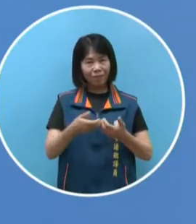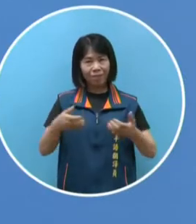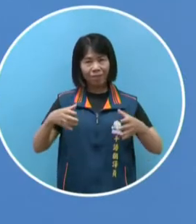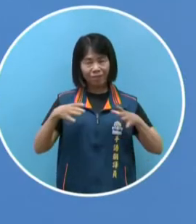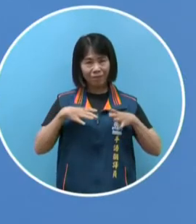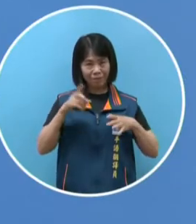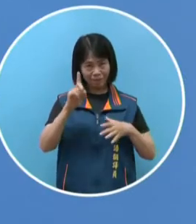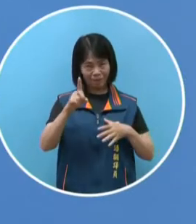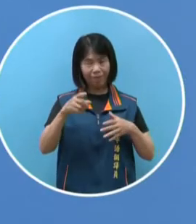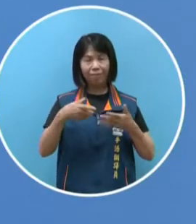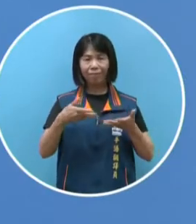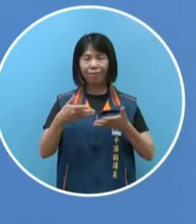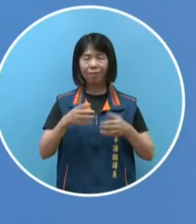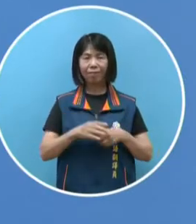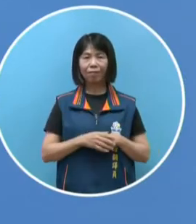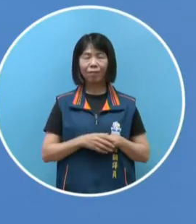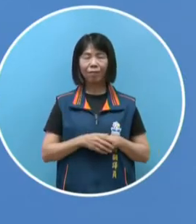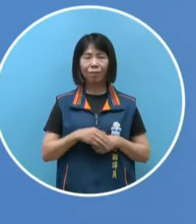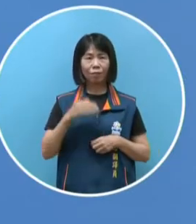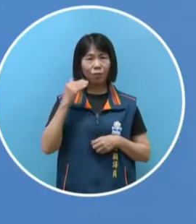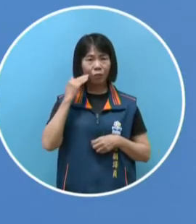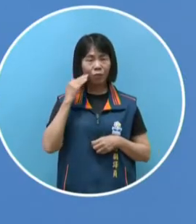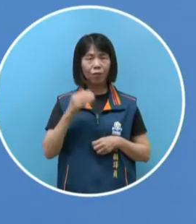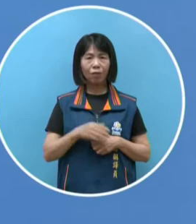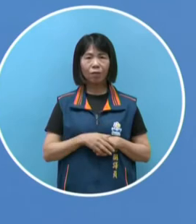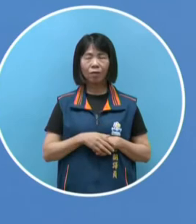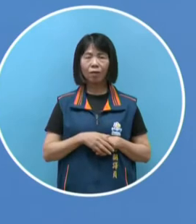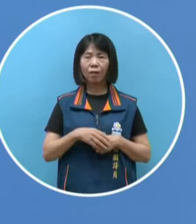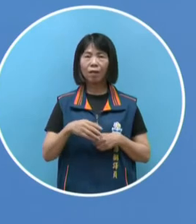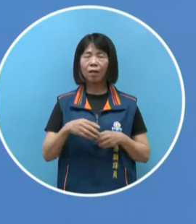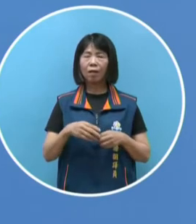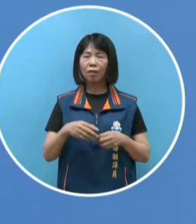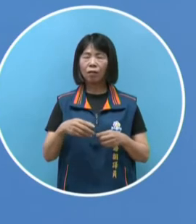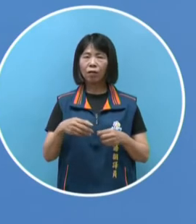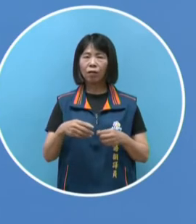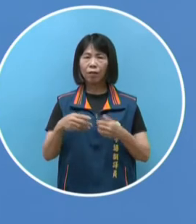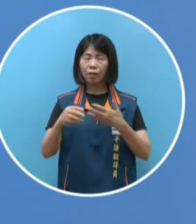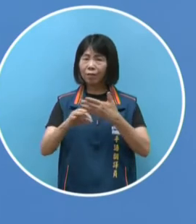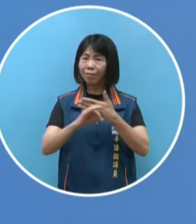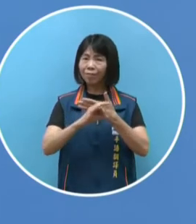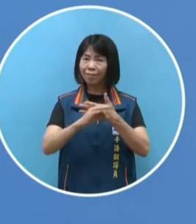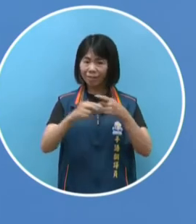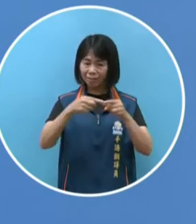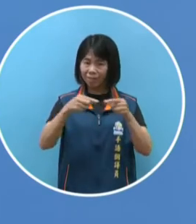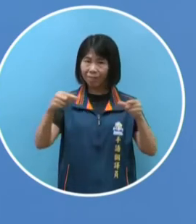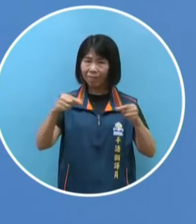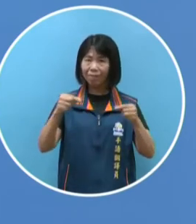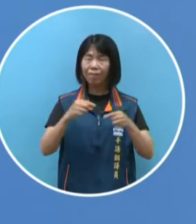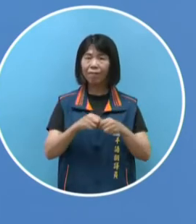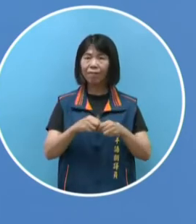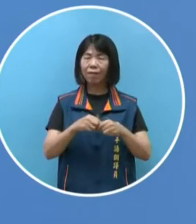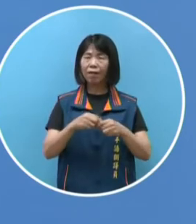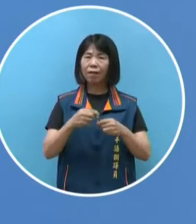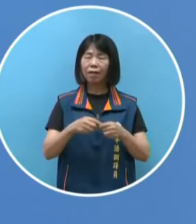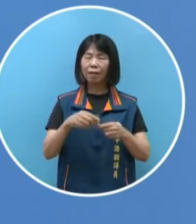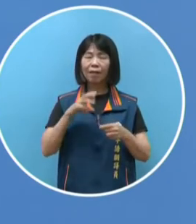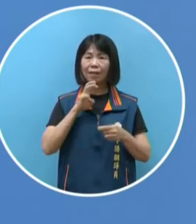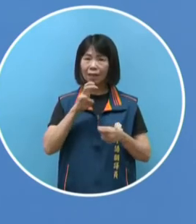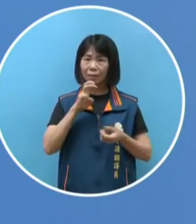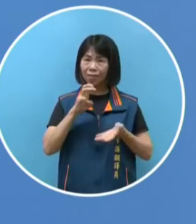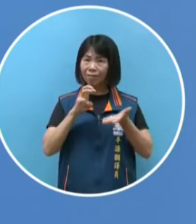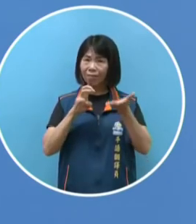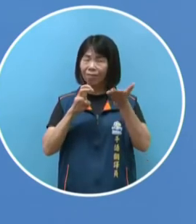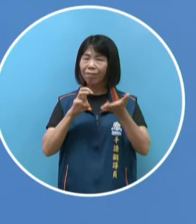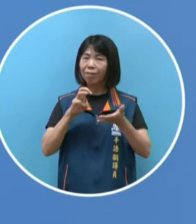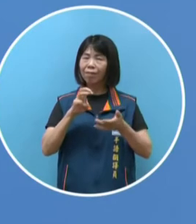个概念，如果我们有4剂的残疾打在30岁的人身上，